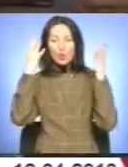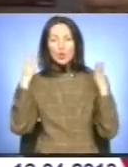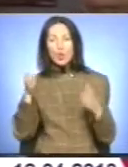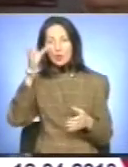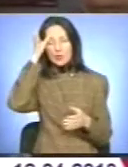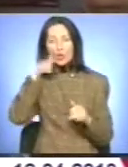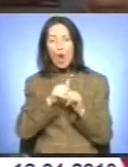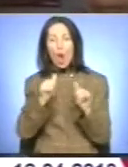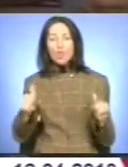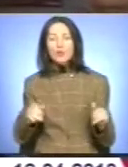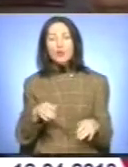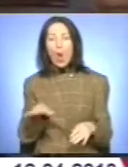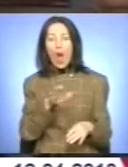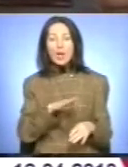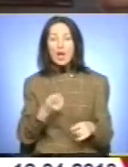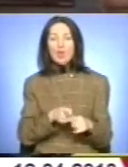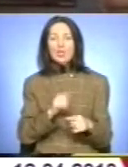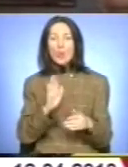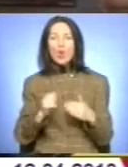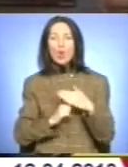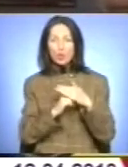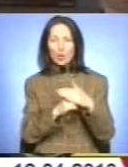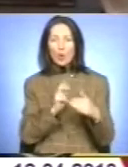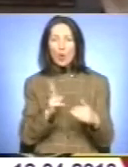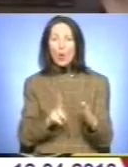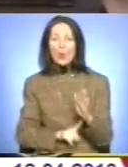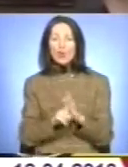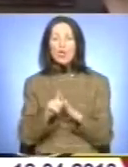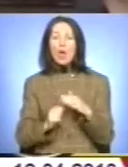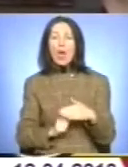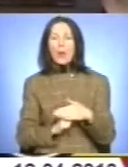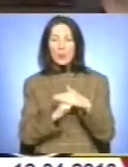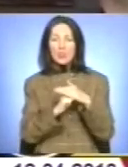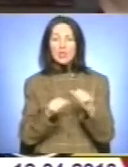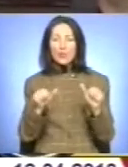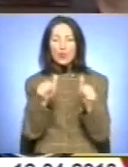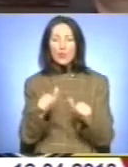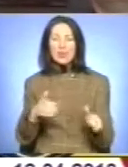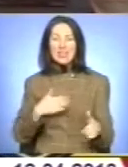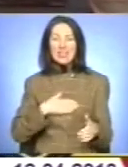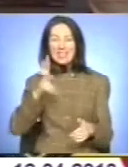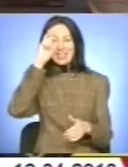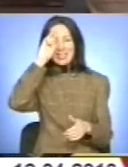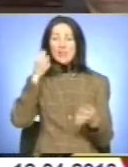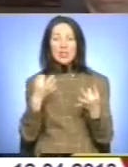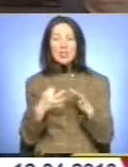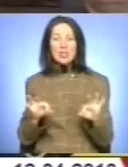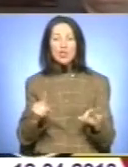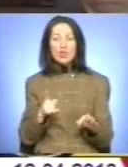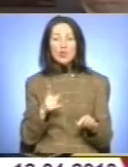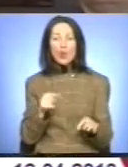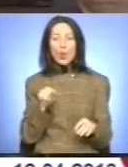на якою почала базуватись і формуватися, якщо можна так говорити, наша державна незалежність. Чому? Тому